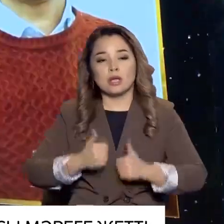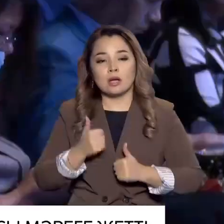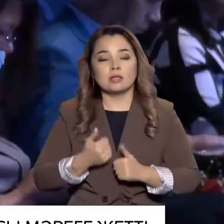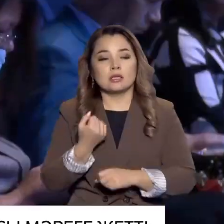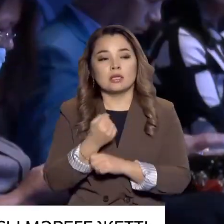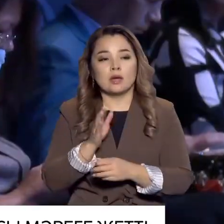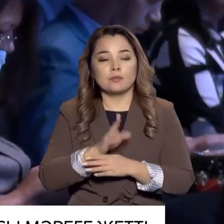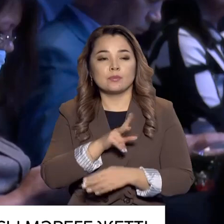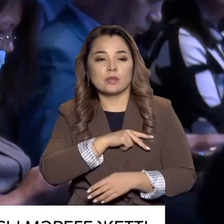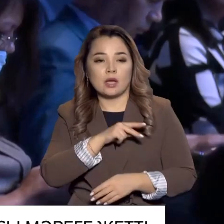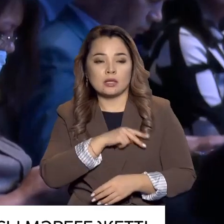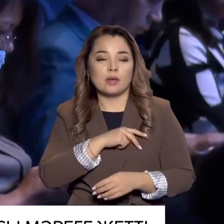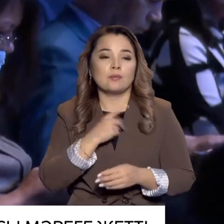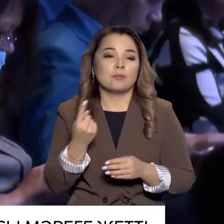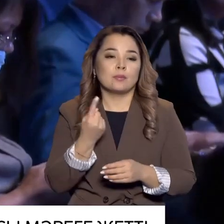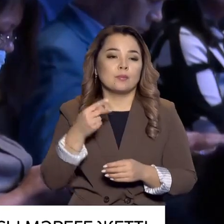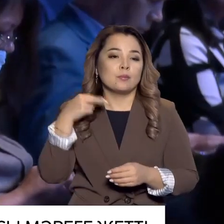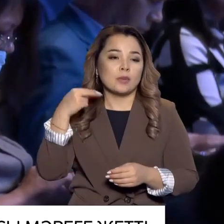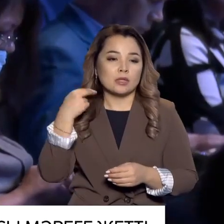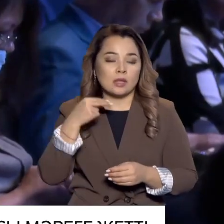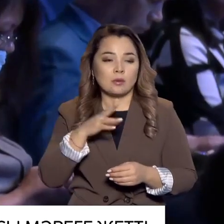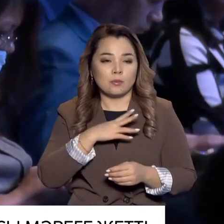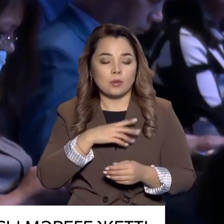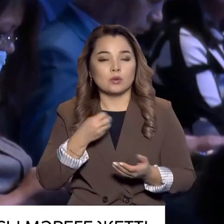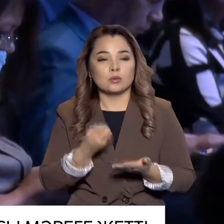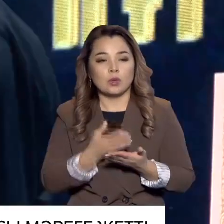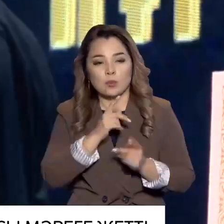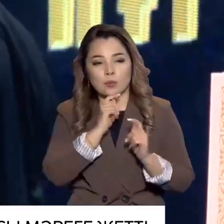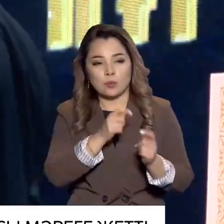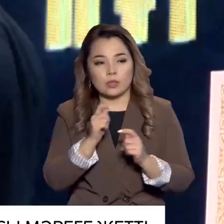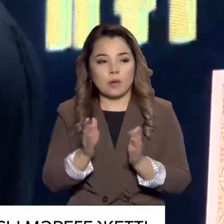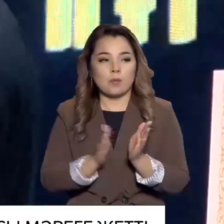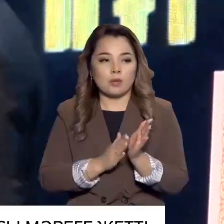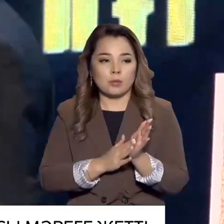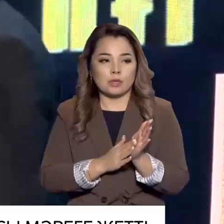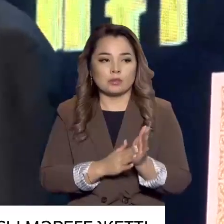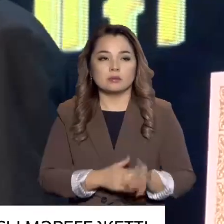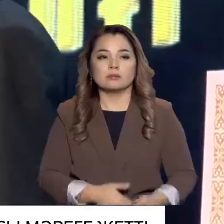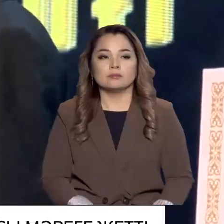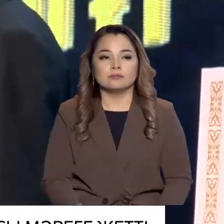арнайы төсбелгімен және Тұңғыш президент қорының бағалы сыйлықтарымен марапатталды.